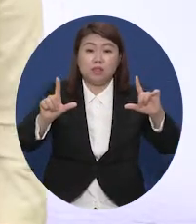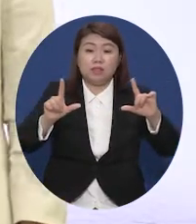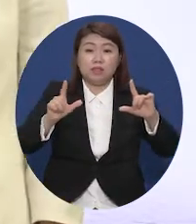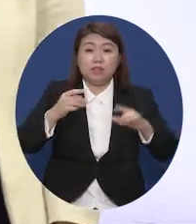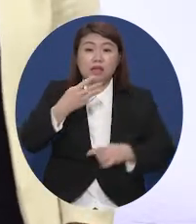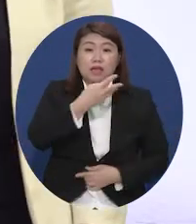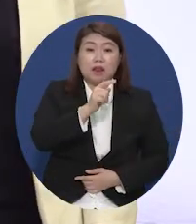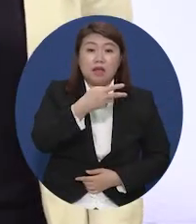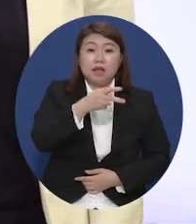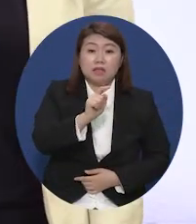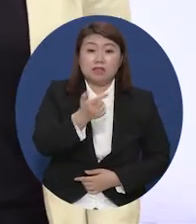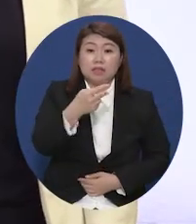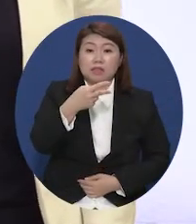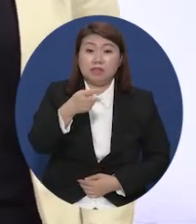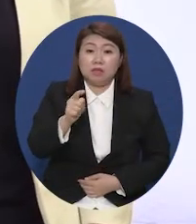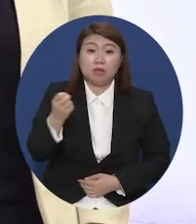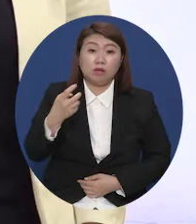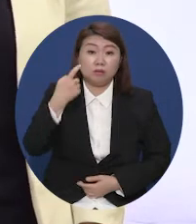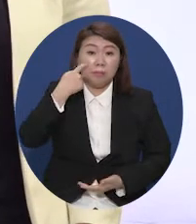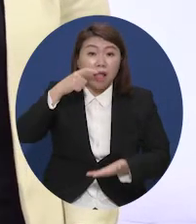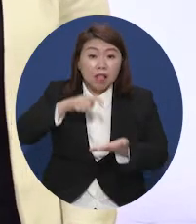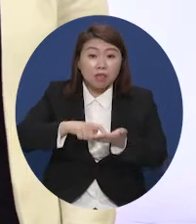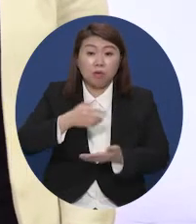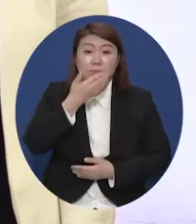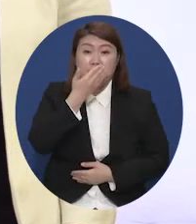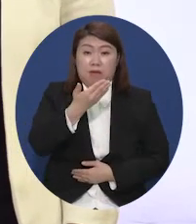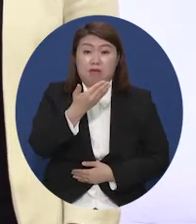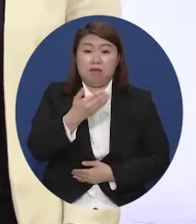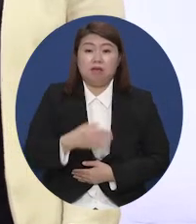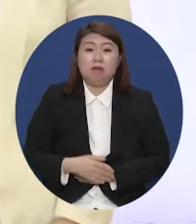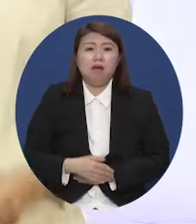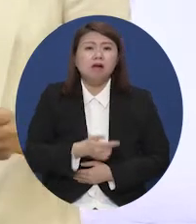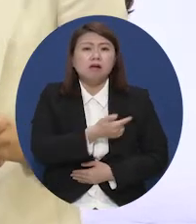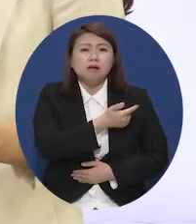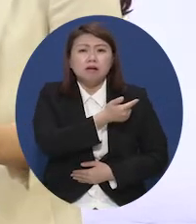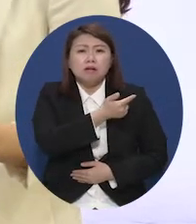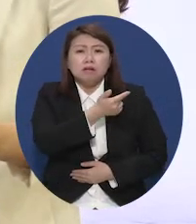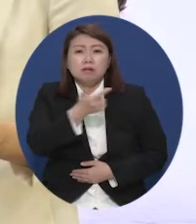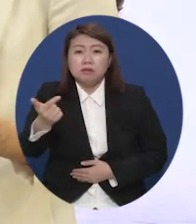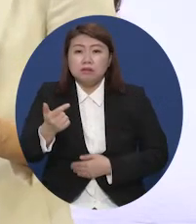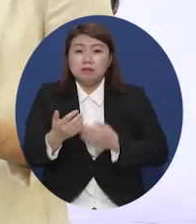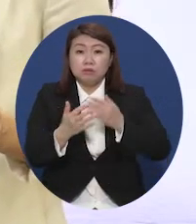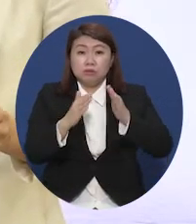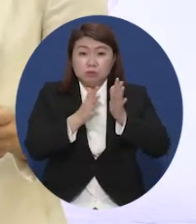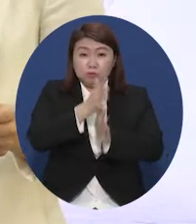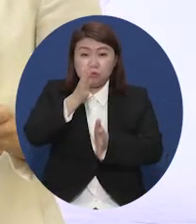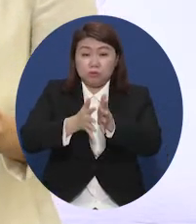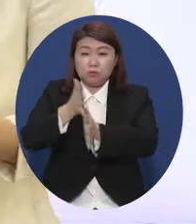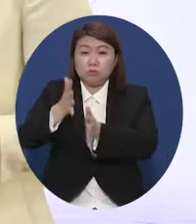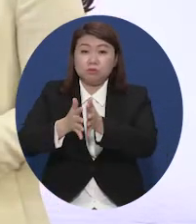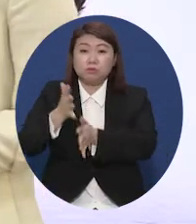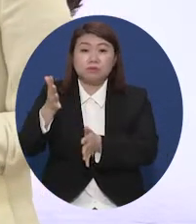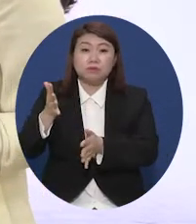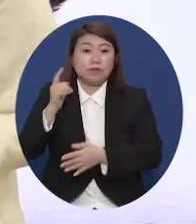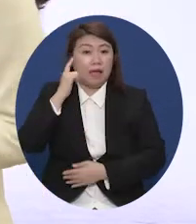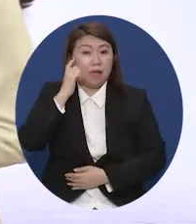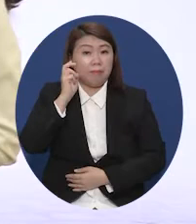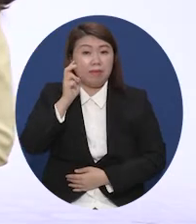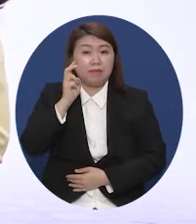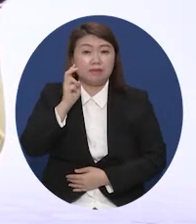라단따라고 하는 고대 도시가 발견이 됩니다 아주 거대한 도시로 예측이 되고 있는데요